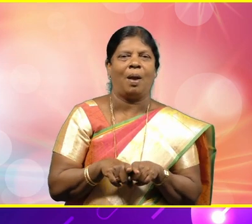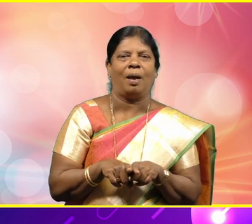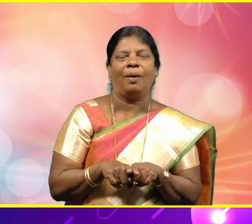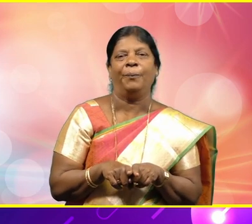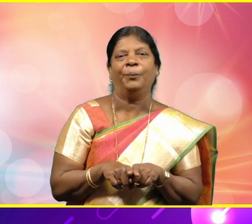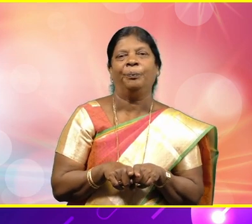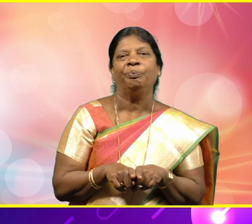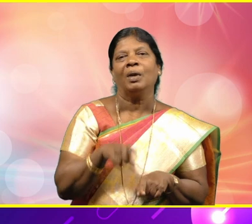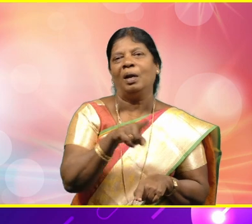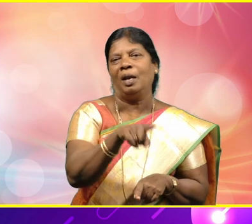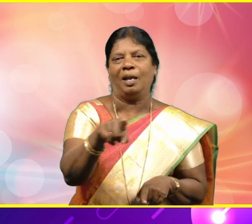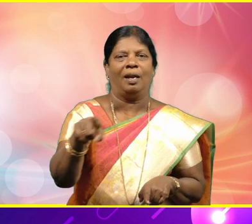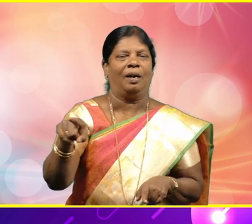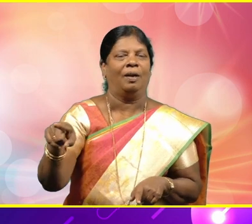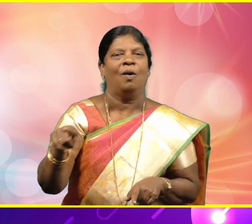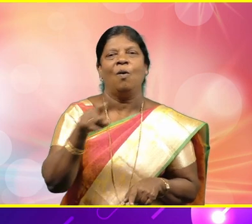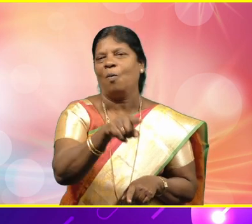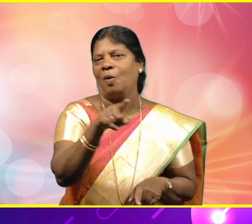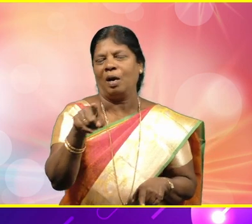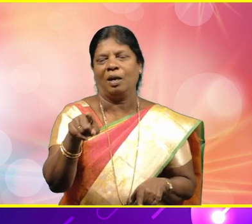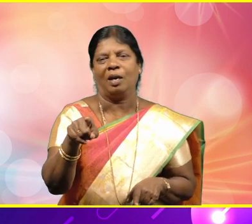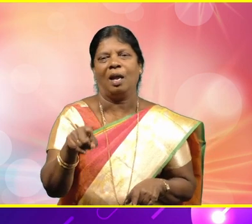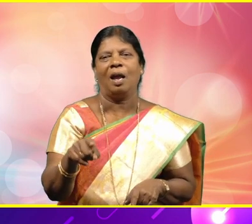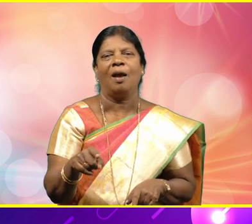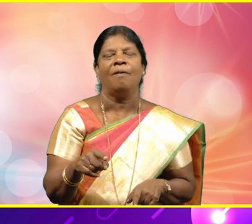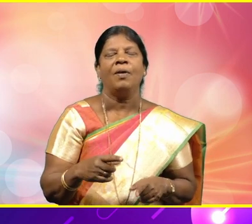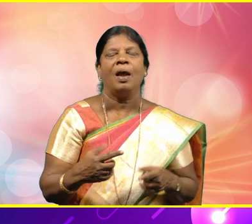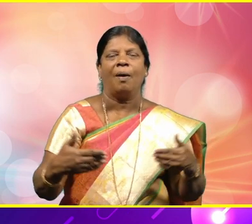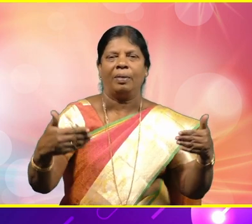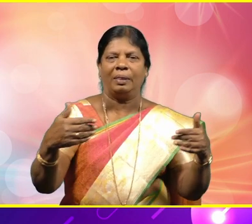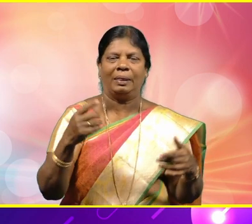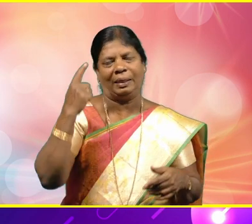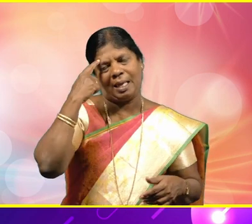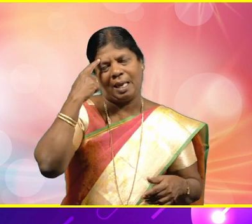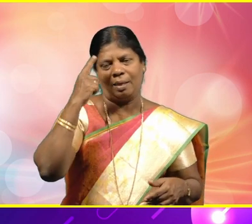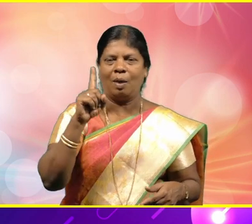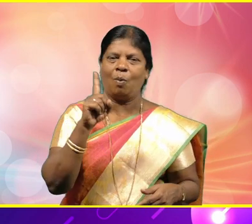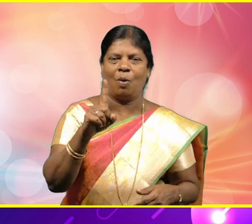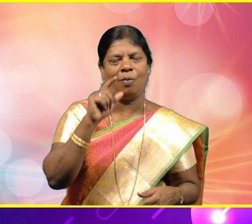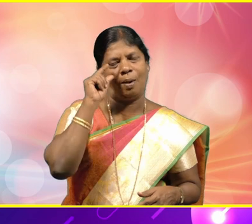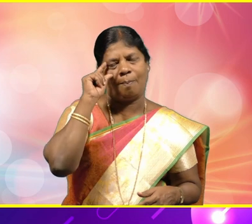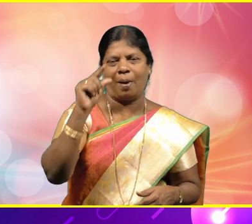உதாரணமாக, நீங்கள் உங்களுக்கு அறிமுகமான ஒருவரை பார்த்து,